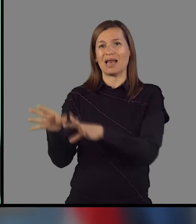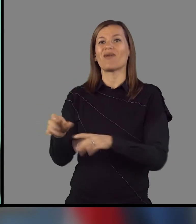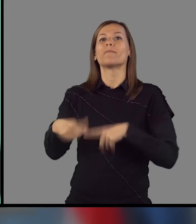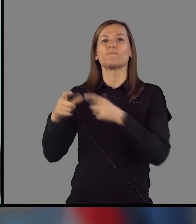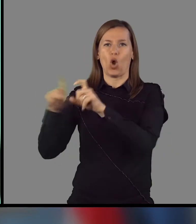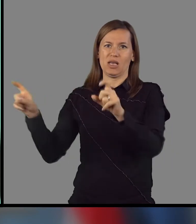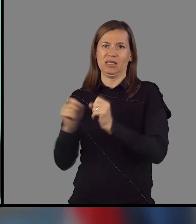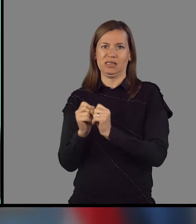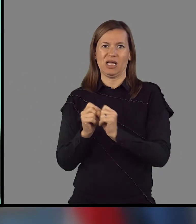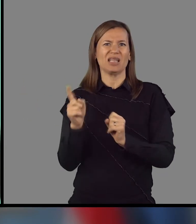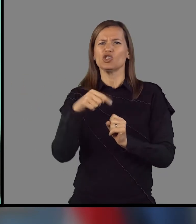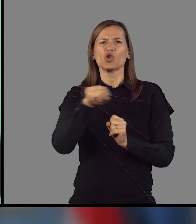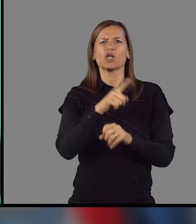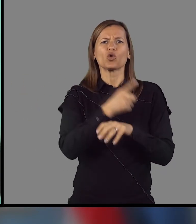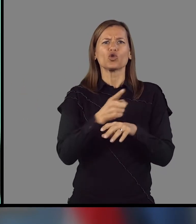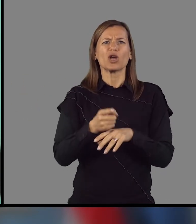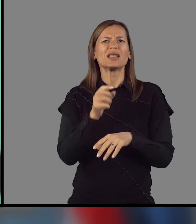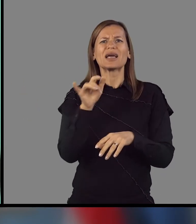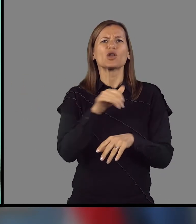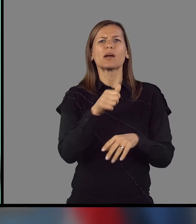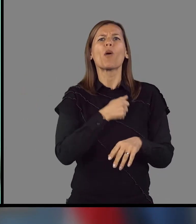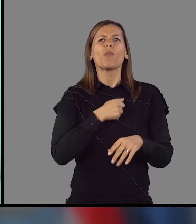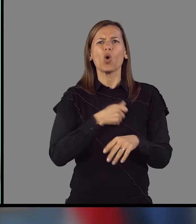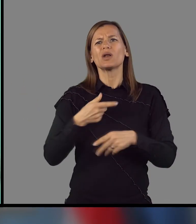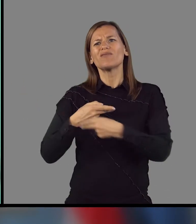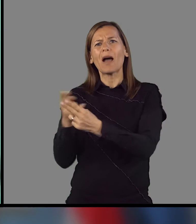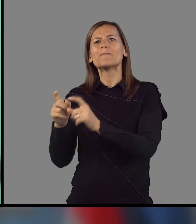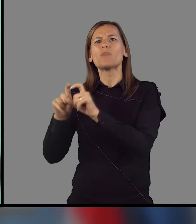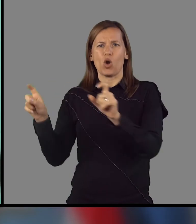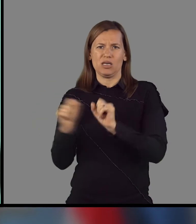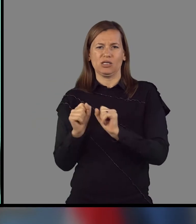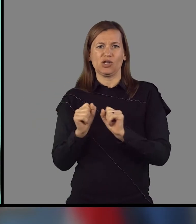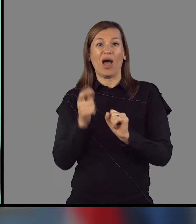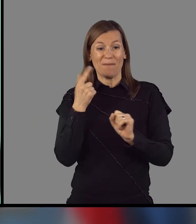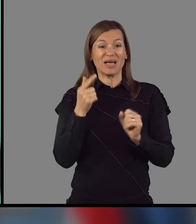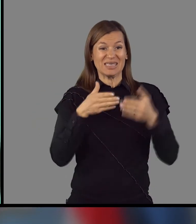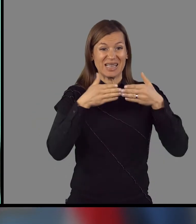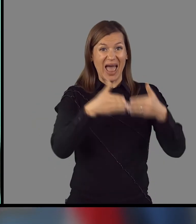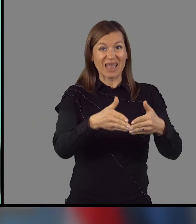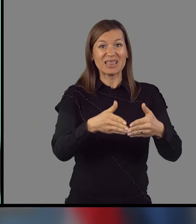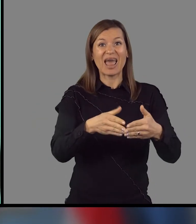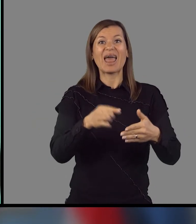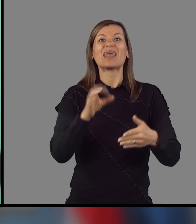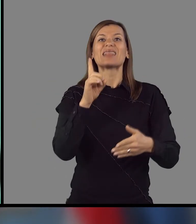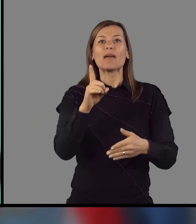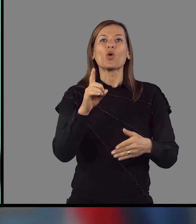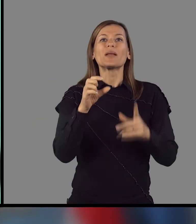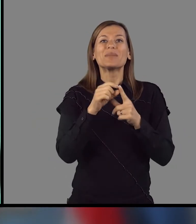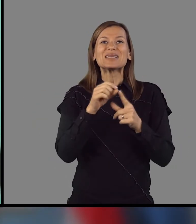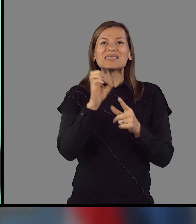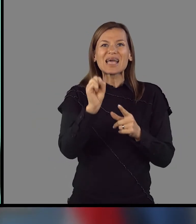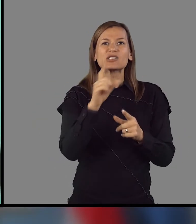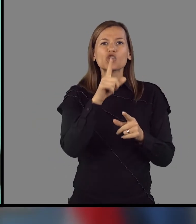To je bil njihov protokol in niso se odločali, grejo samo bolni v bolnice. Jaz upam, da to razumemo. Iz ladje Diamond Princess